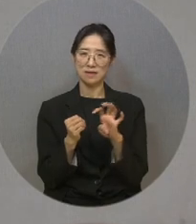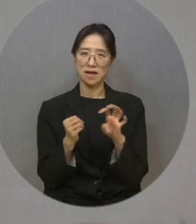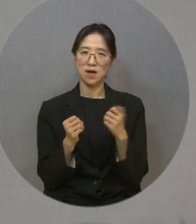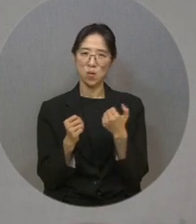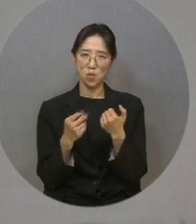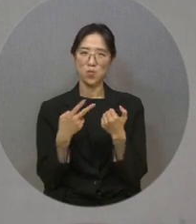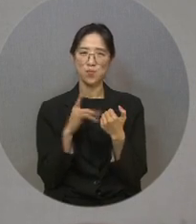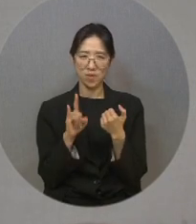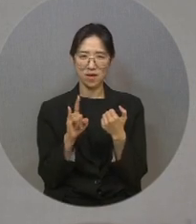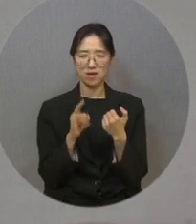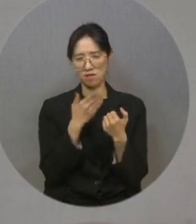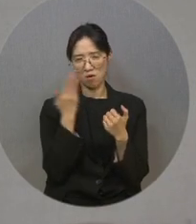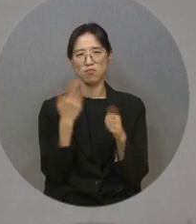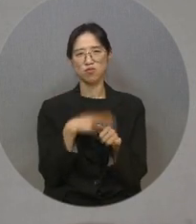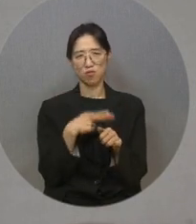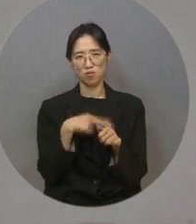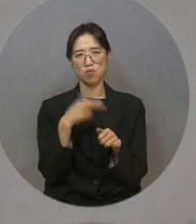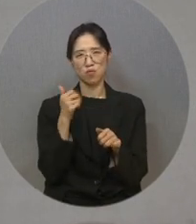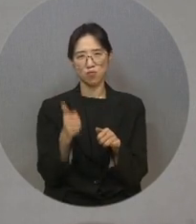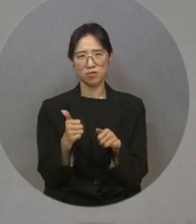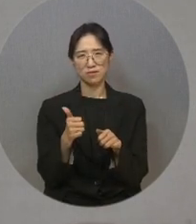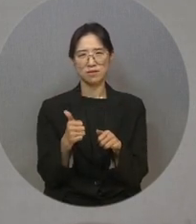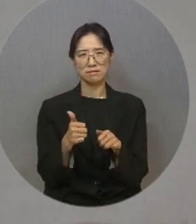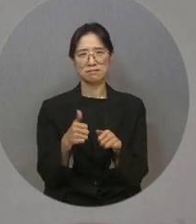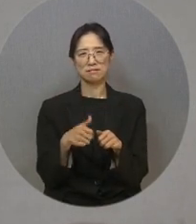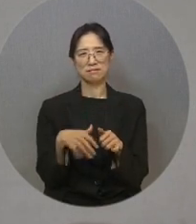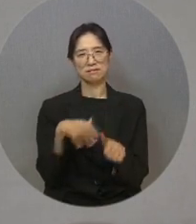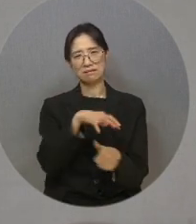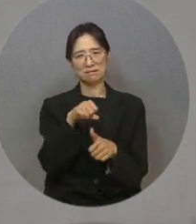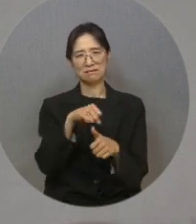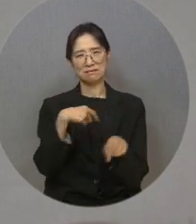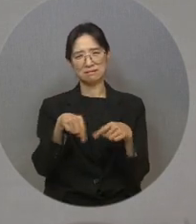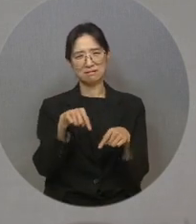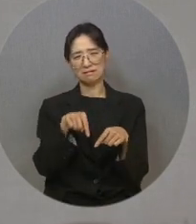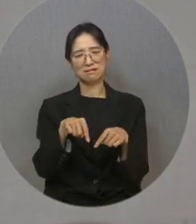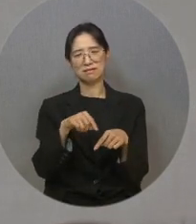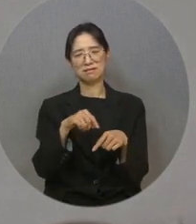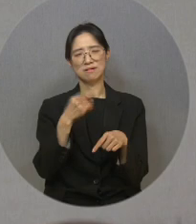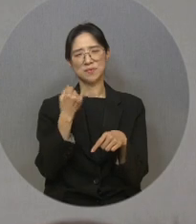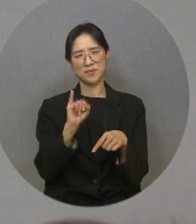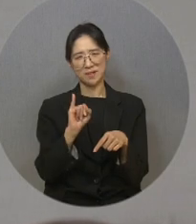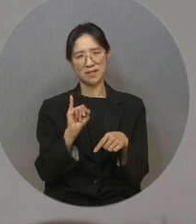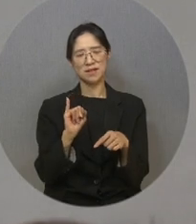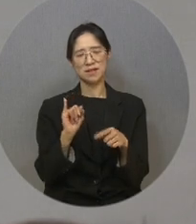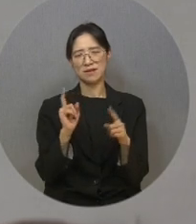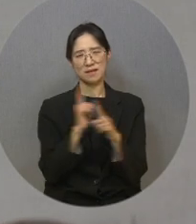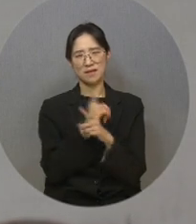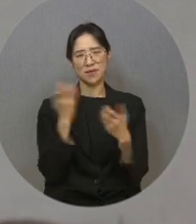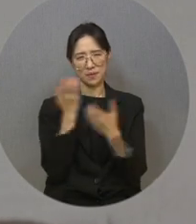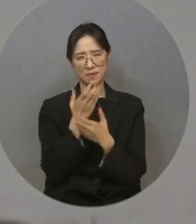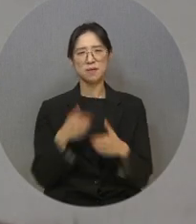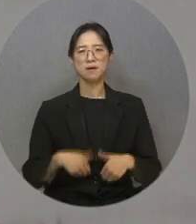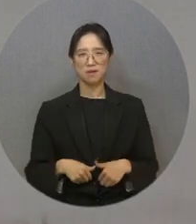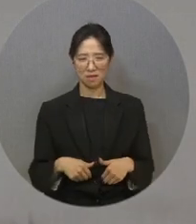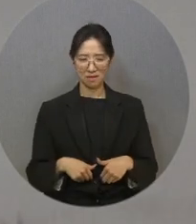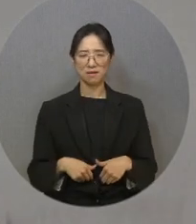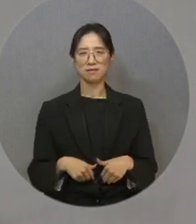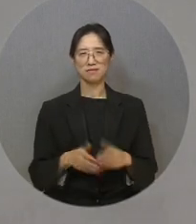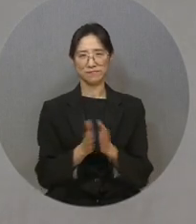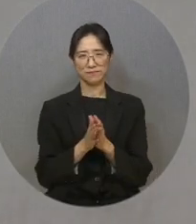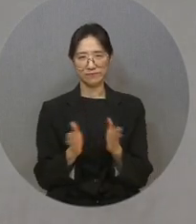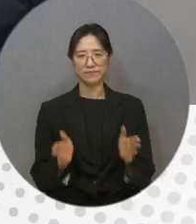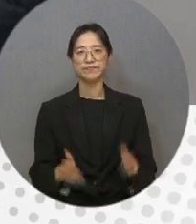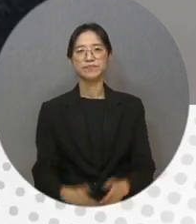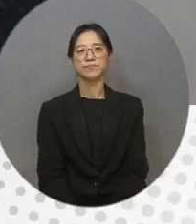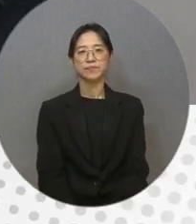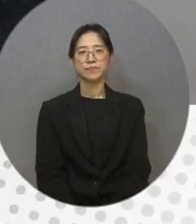50대 젊은 교수들은 이제는 식민사관이 잘못됐다. 역사가 바로 서야 된다고 생각을 해서 제대로 된 역사가 시작되는